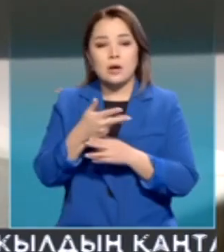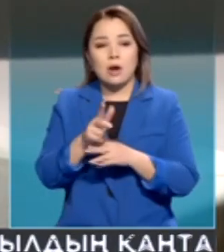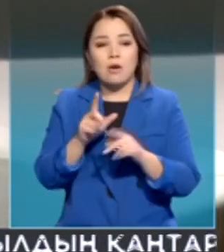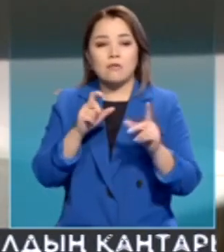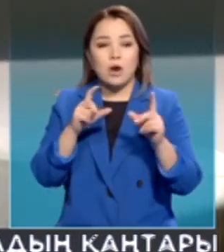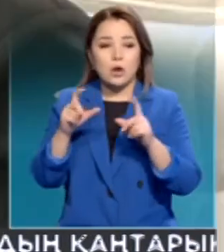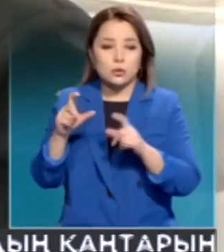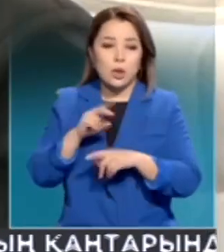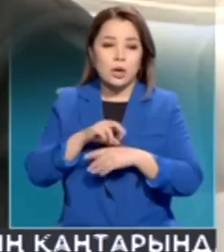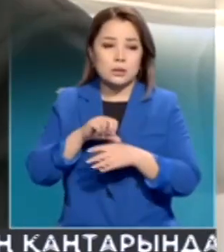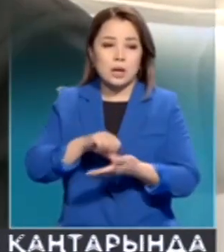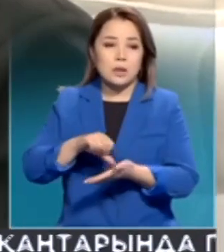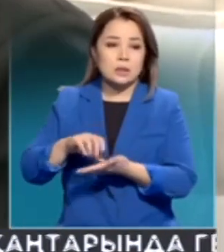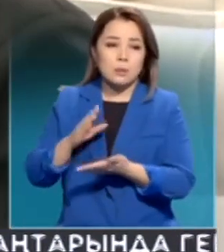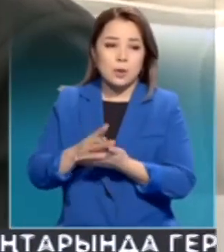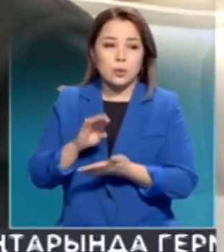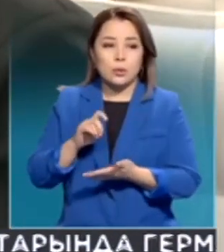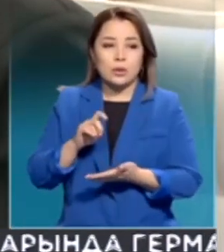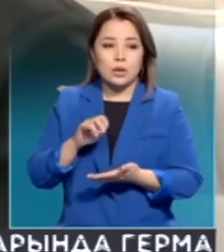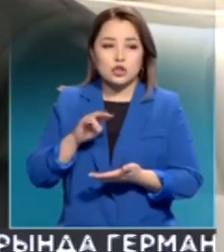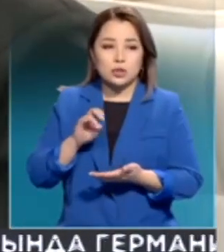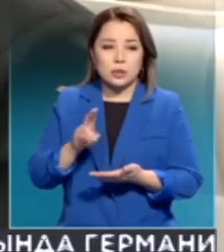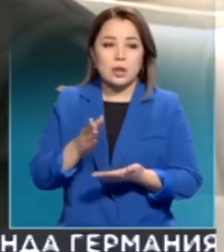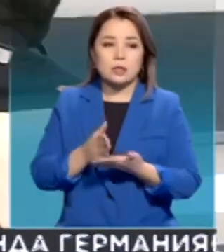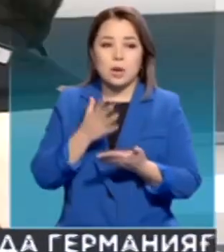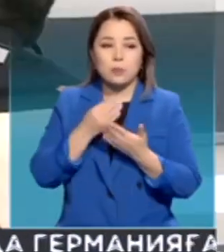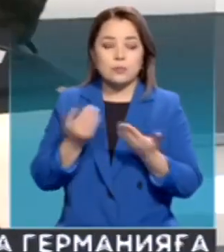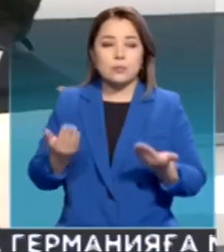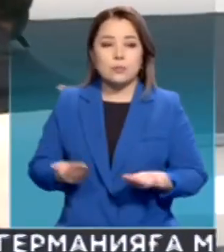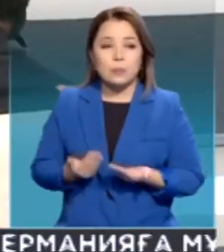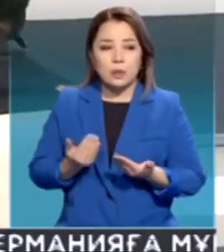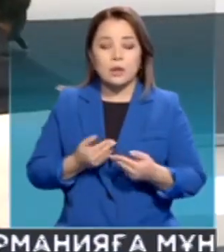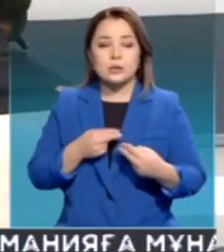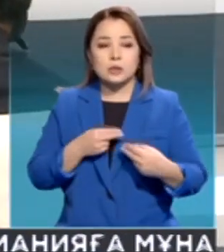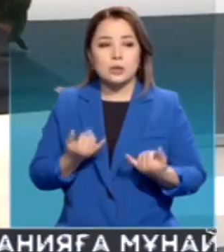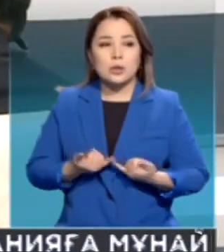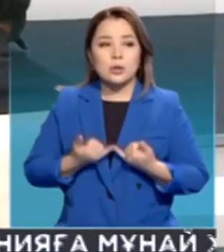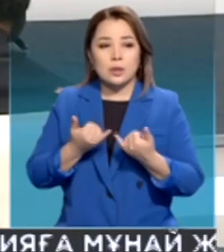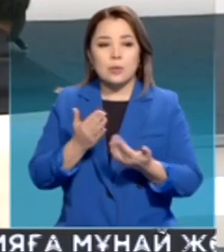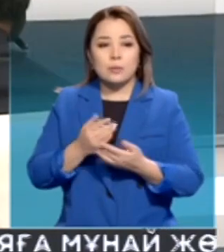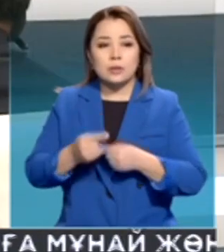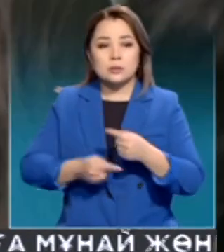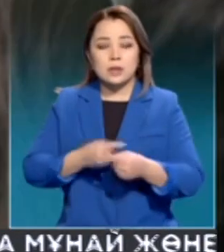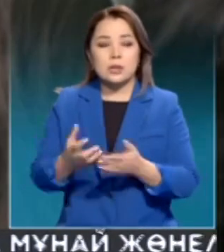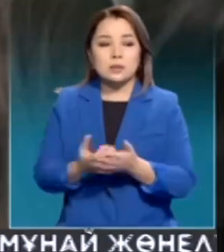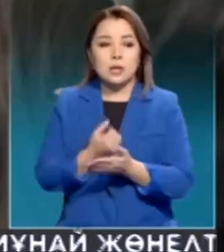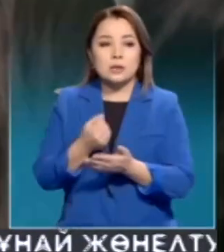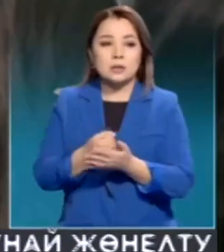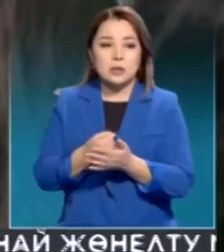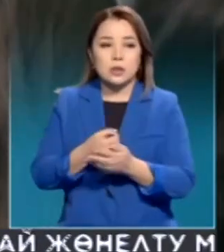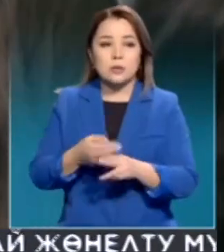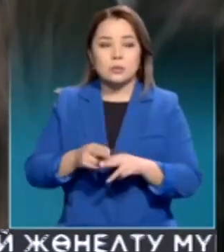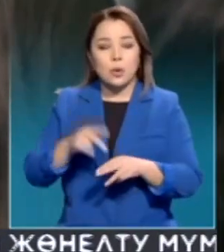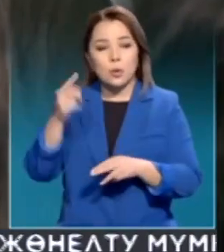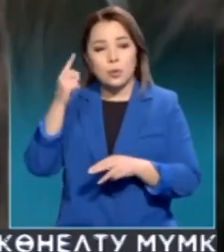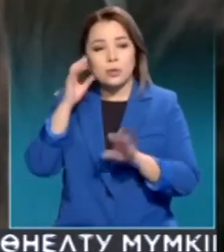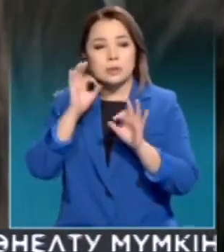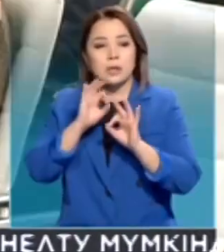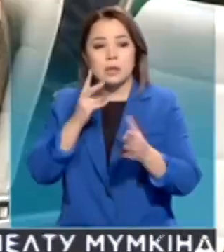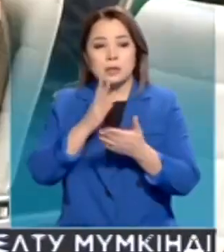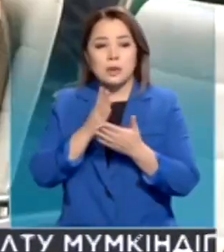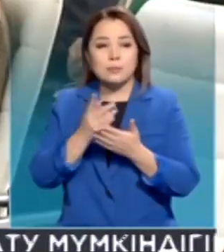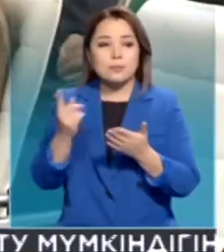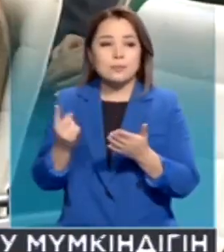фотографтар қатысты. Оларға Люхен Шинг өзінің өмірі мен еңбек жолы жайлы баяндап, жетістікке жетуге қатысты ойларымен бөлісті. Әрі